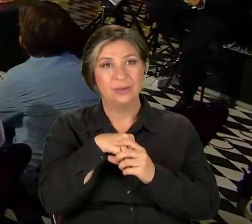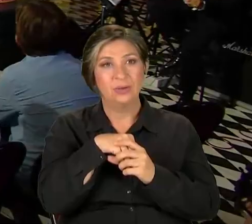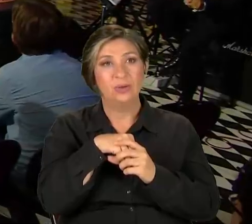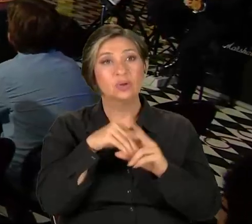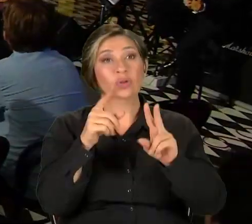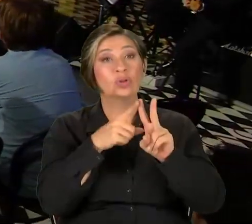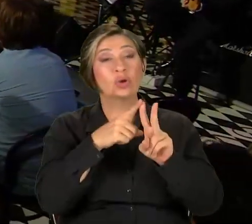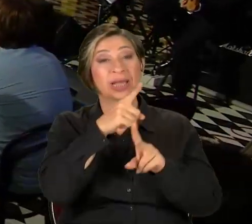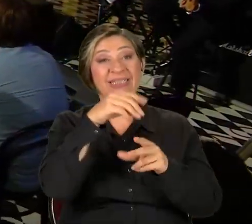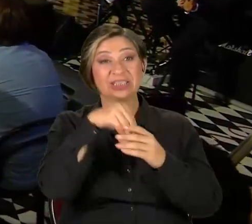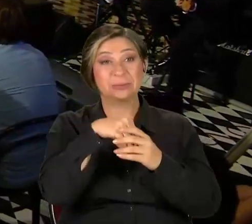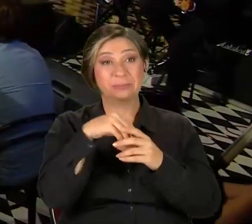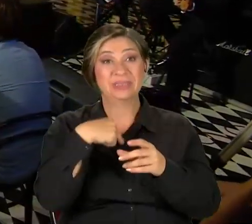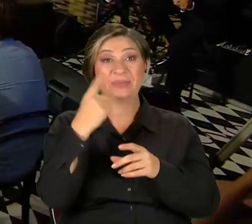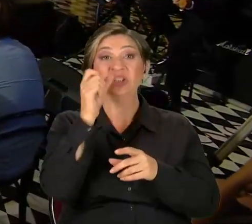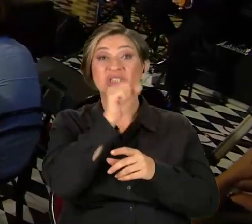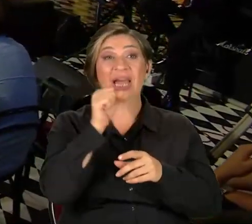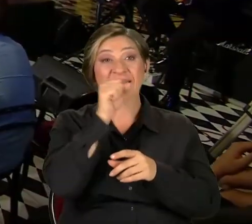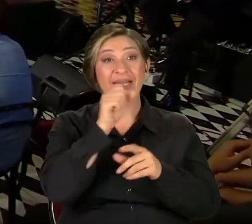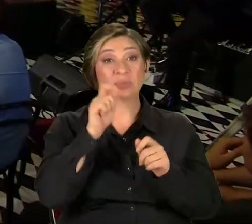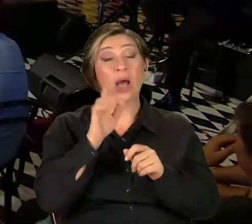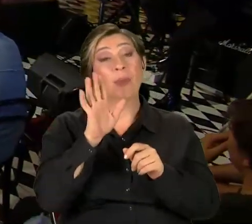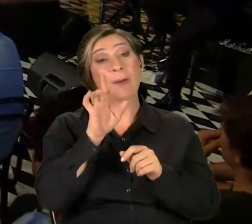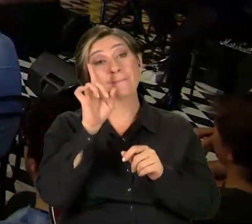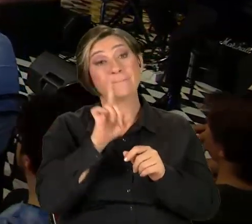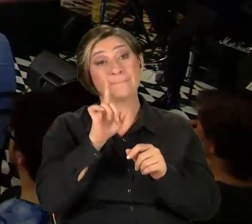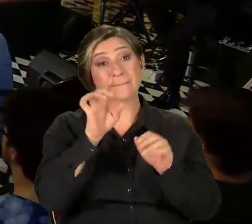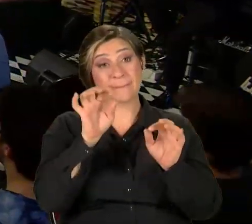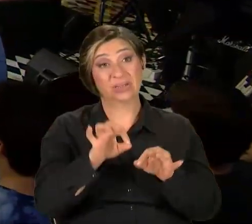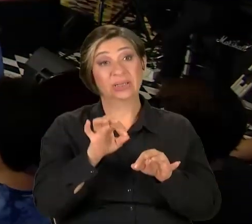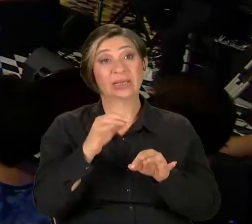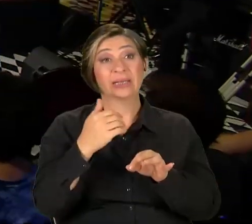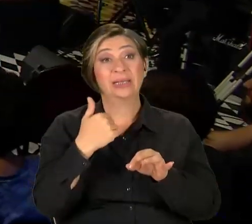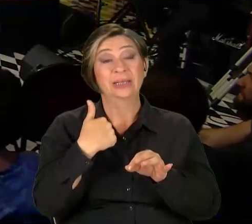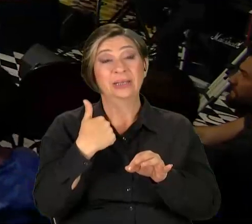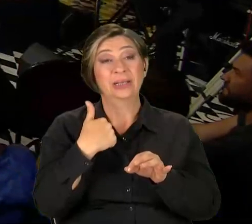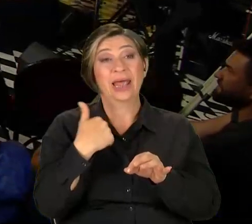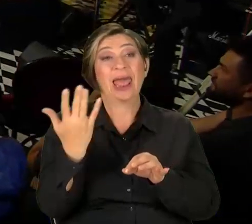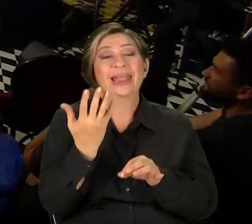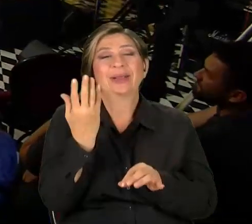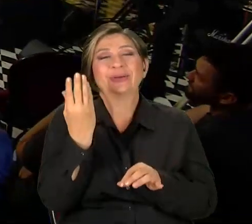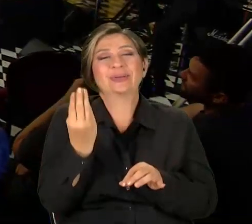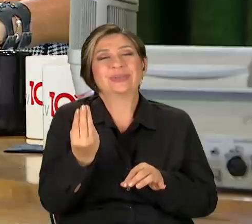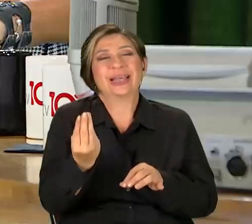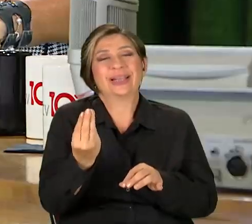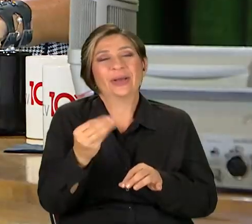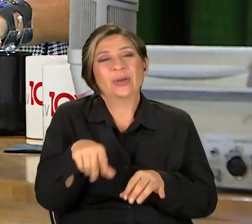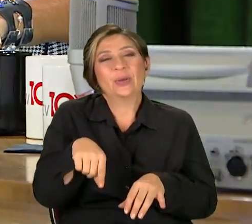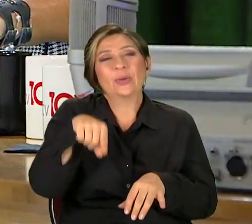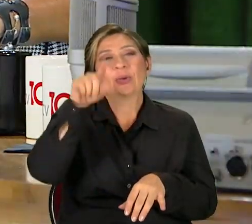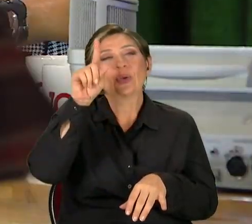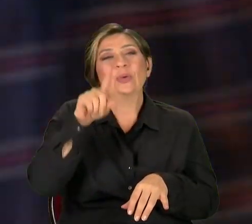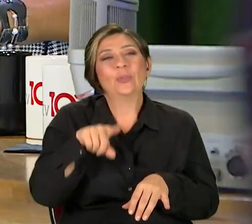Nükhet Duru bize bir şarkı söylüyor. Ama başla sen. Bu arada beni mikrofon... Beni en güzel